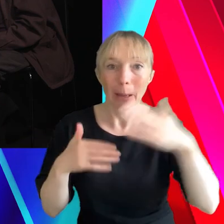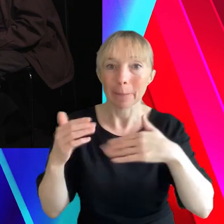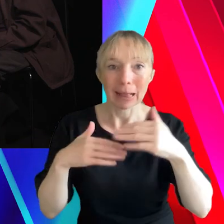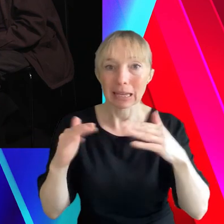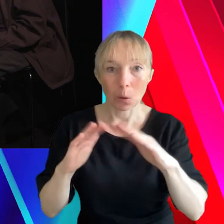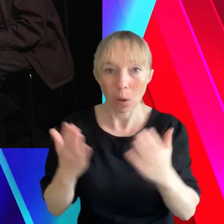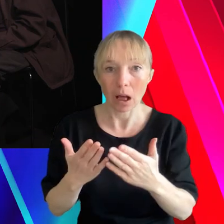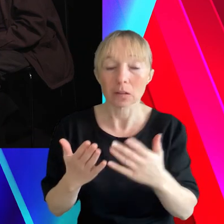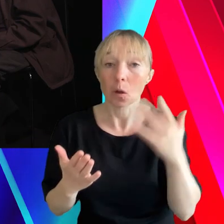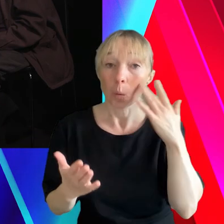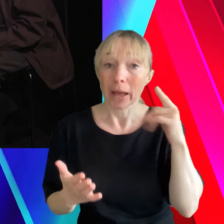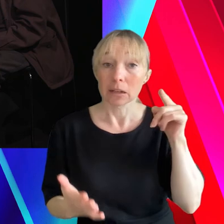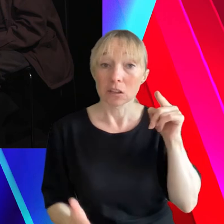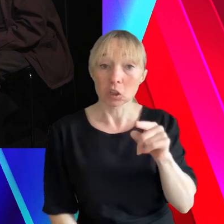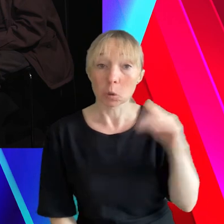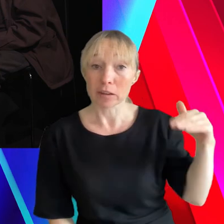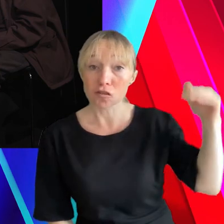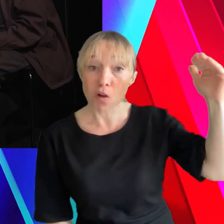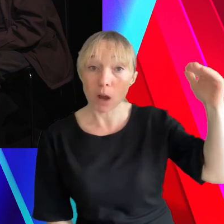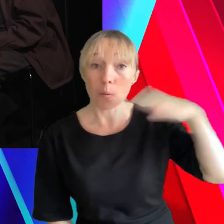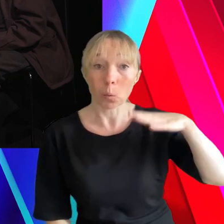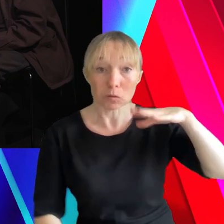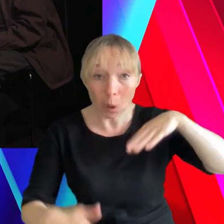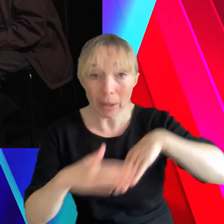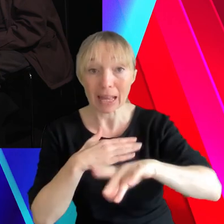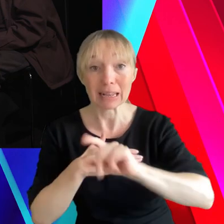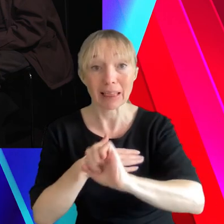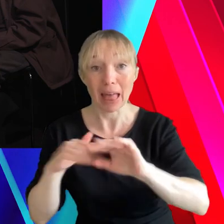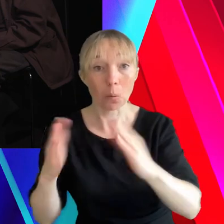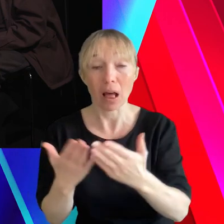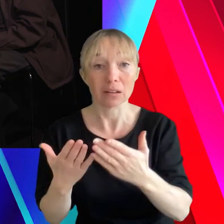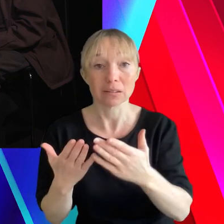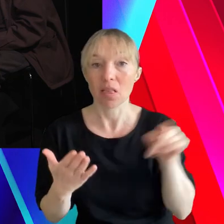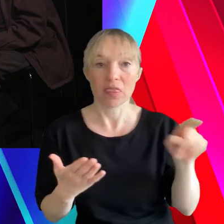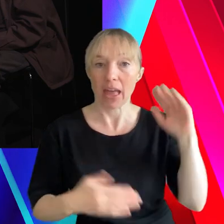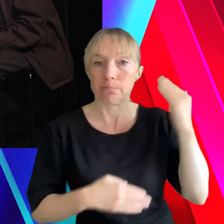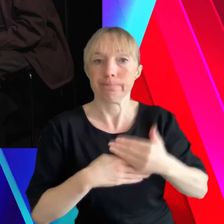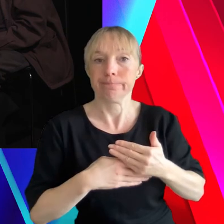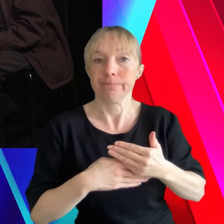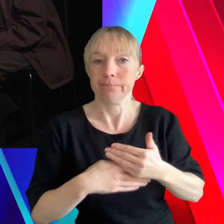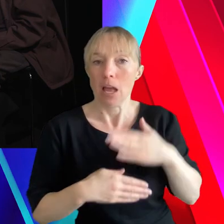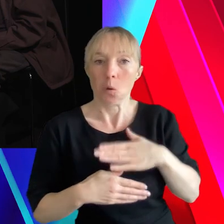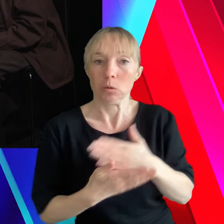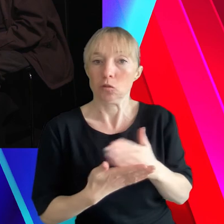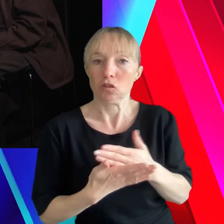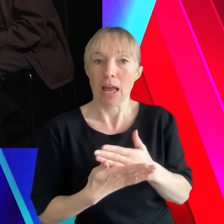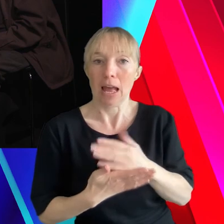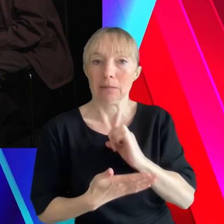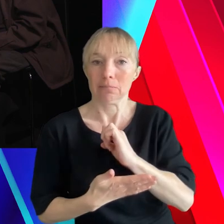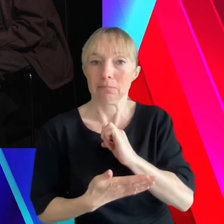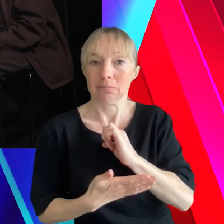But as soon as you, as a grown-up, want to enter this world with them, they don't let you in. It's their thing. They don't want to share